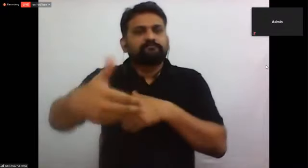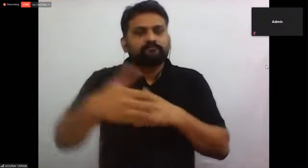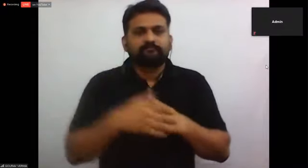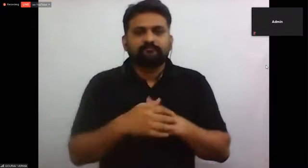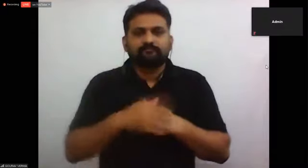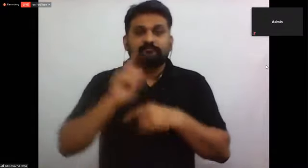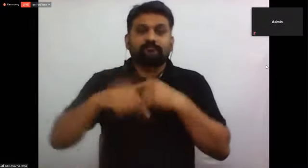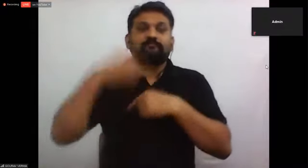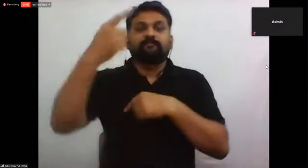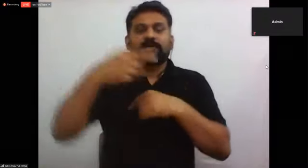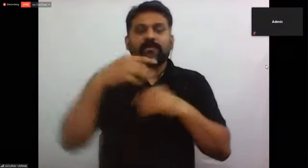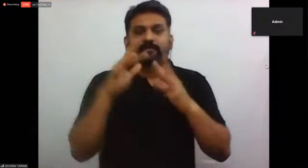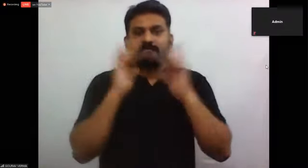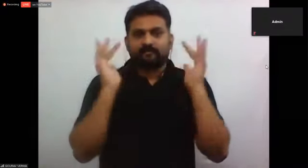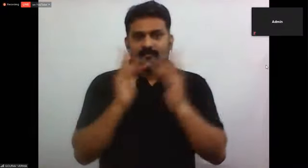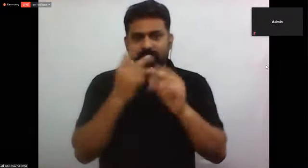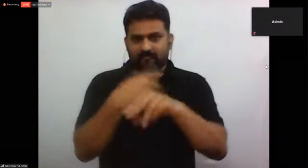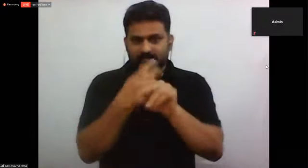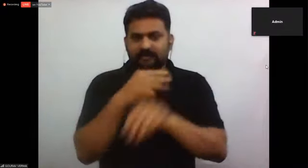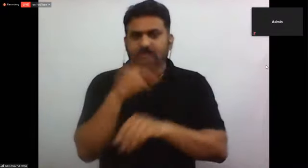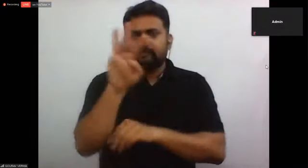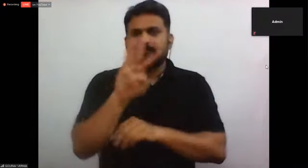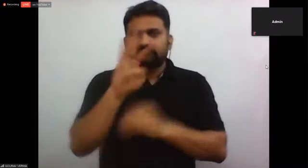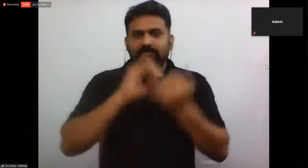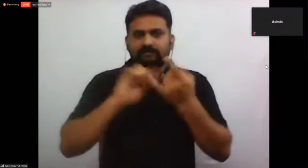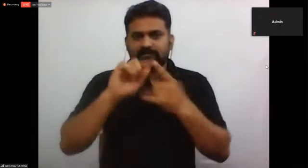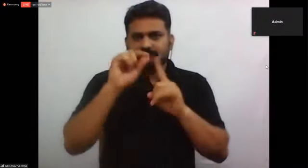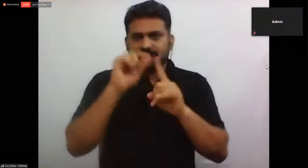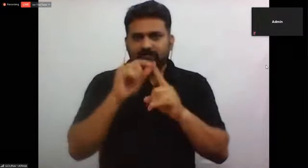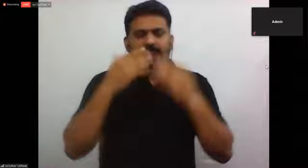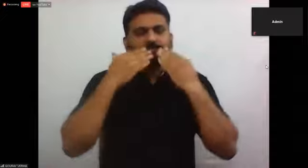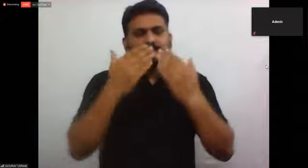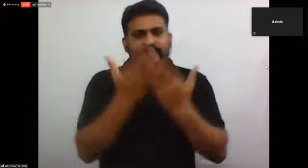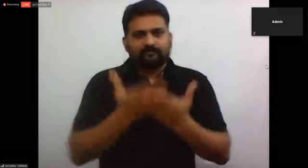next webinar on 3rd September. Thank you,